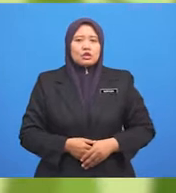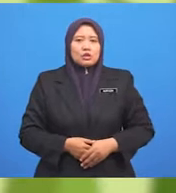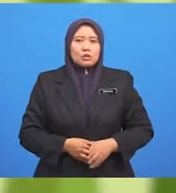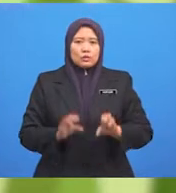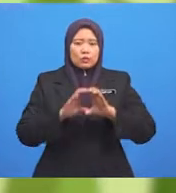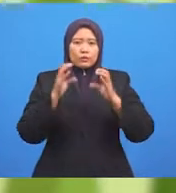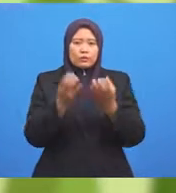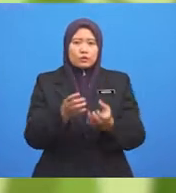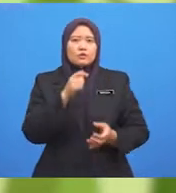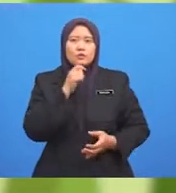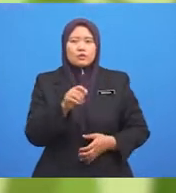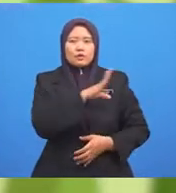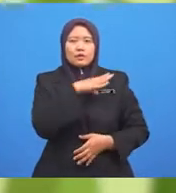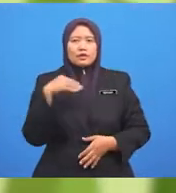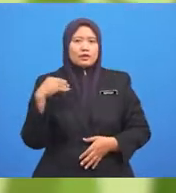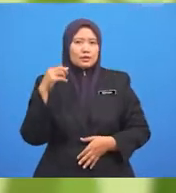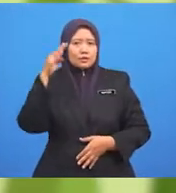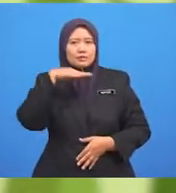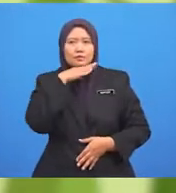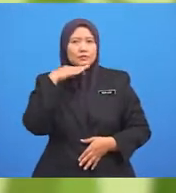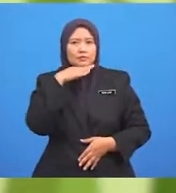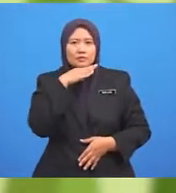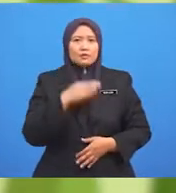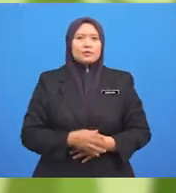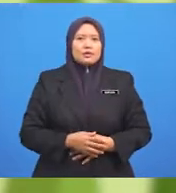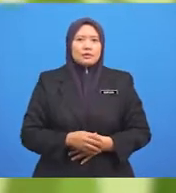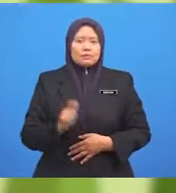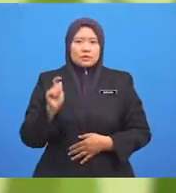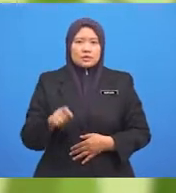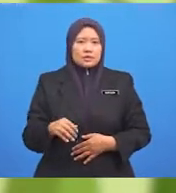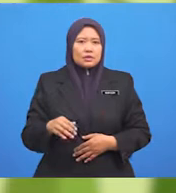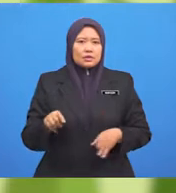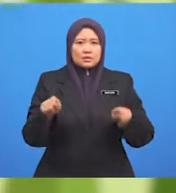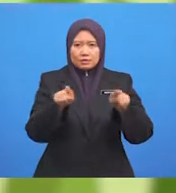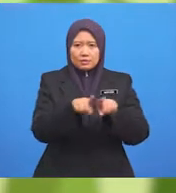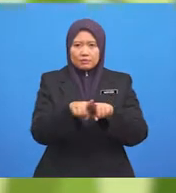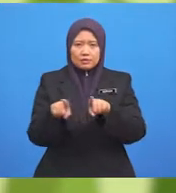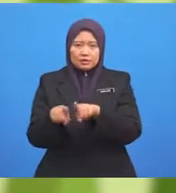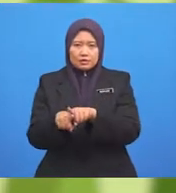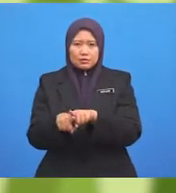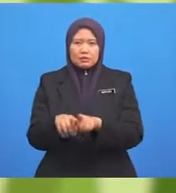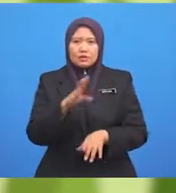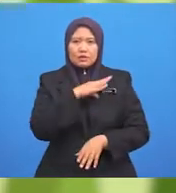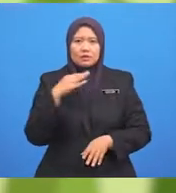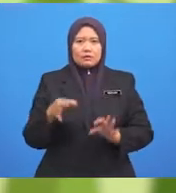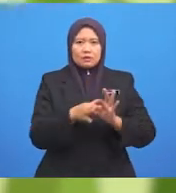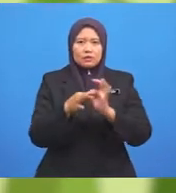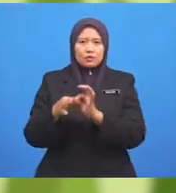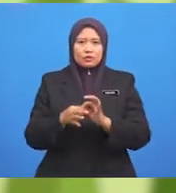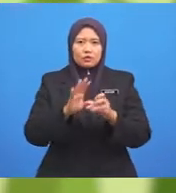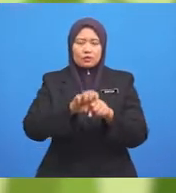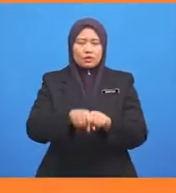muda hendaklah berganding bahu dan bekerjasama supaya dapat memperkukuh